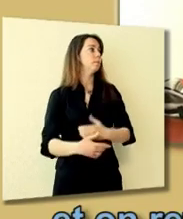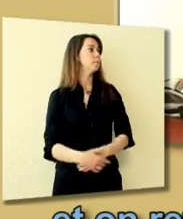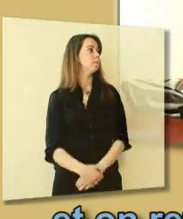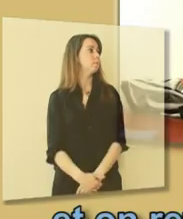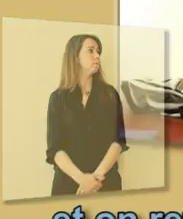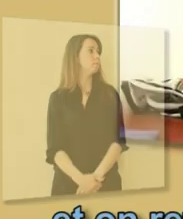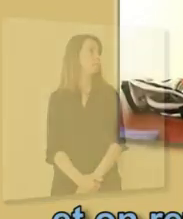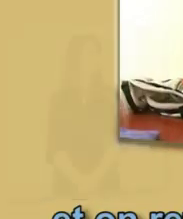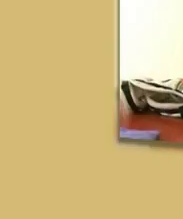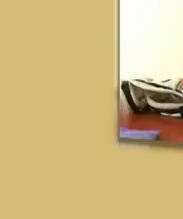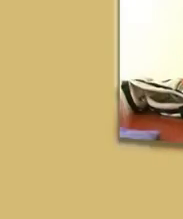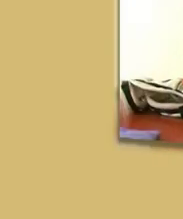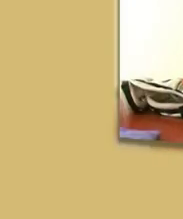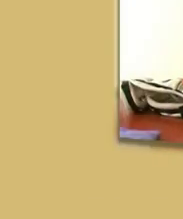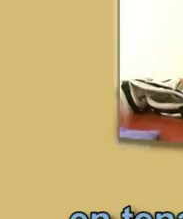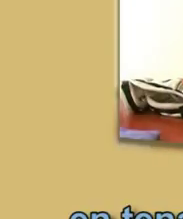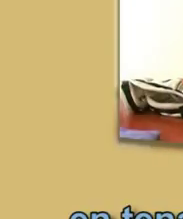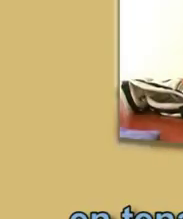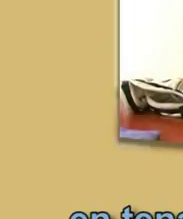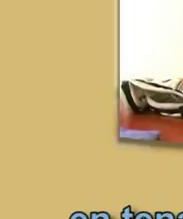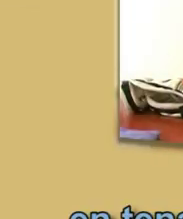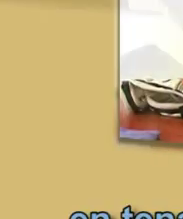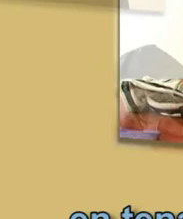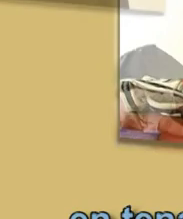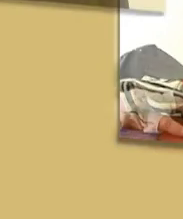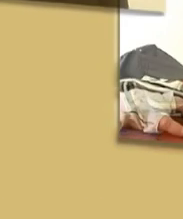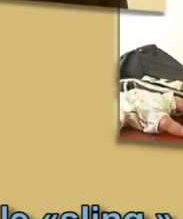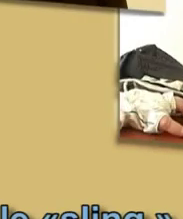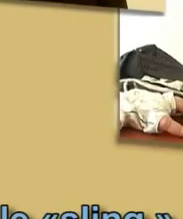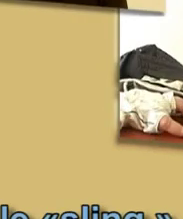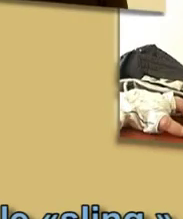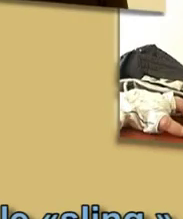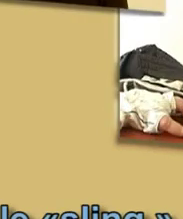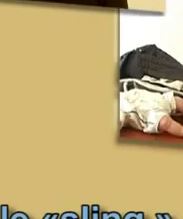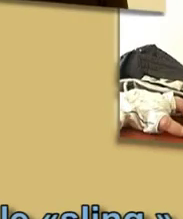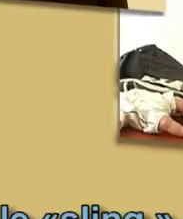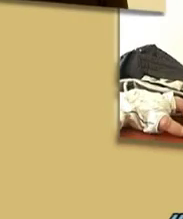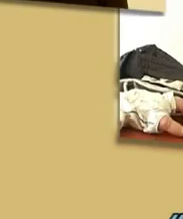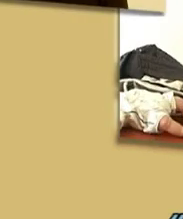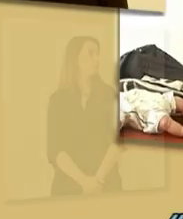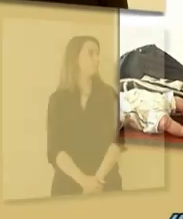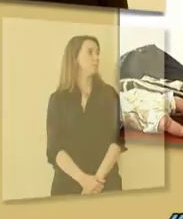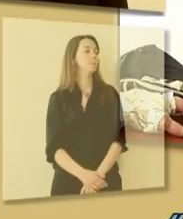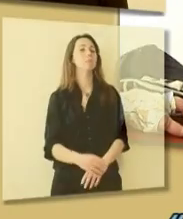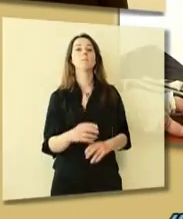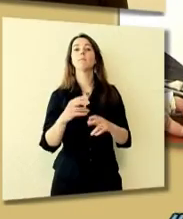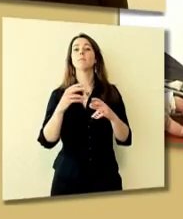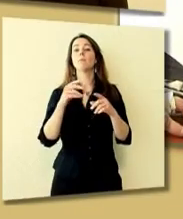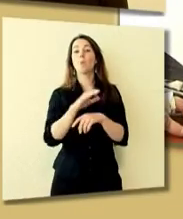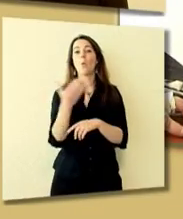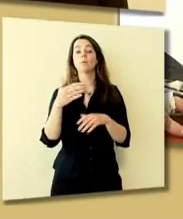et on retire le porte-bébé en tenant bien le bébé. Le sling, qu'on appelle aussi